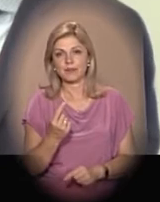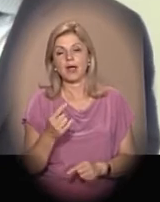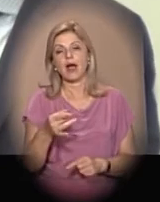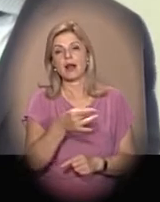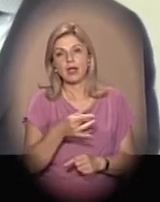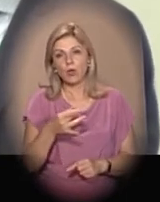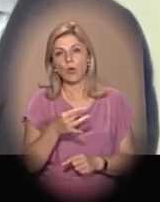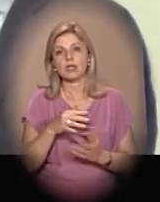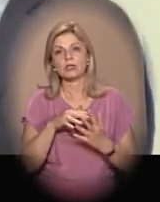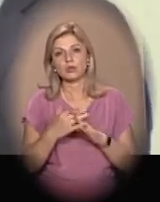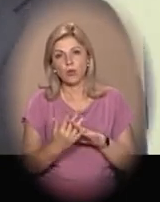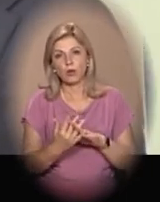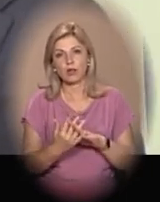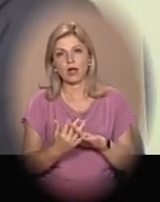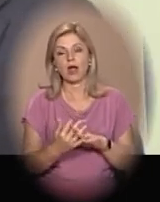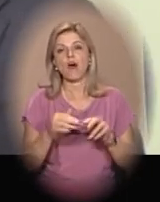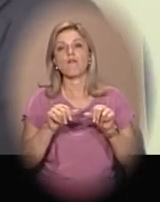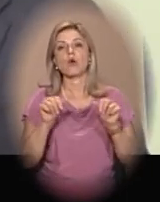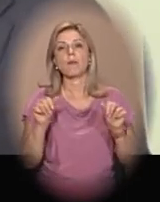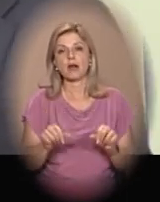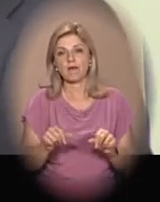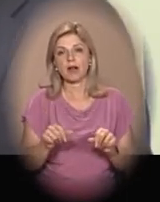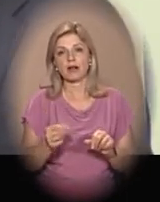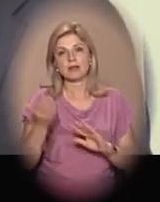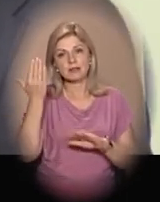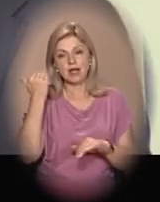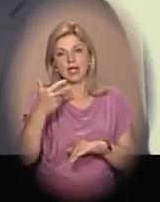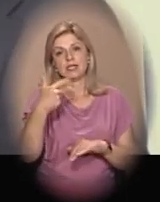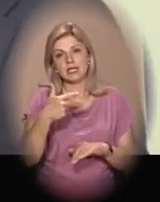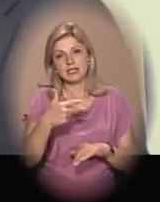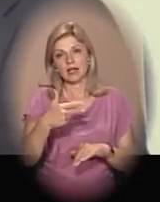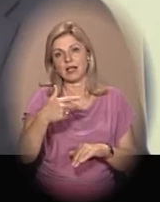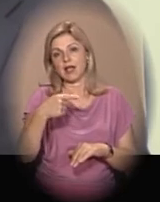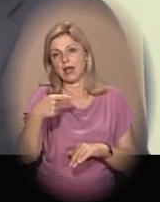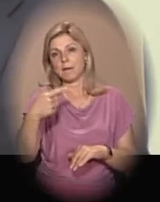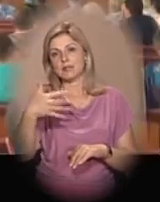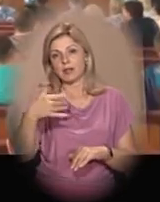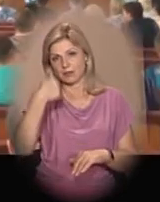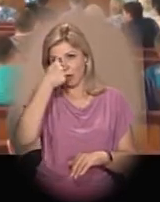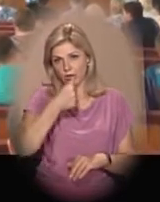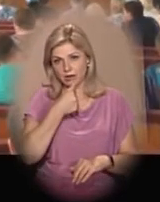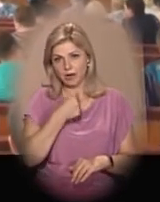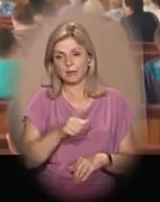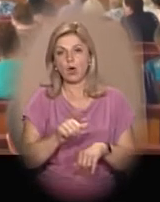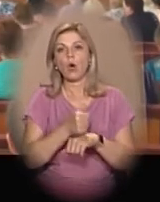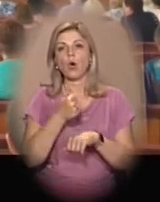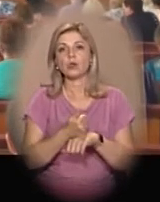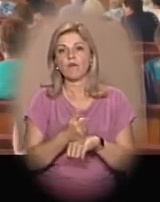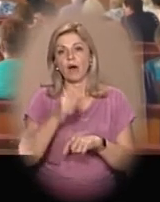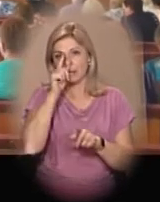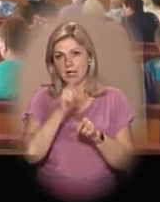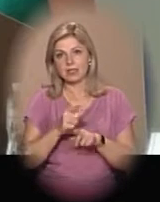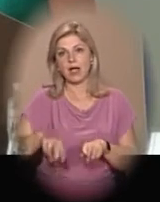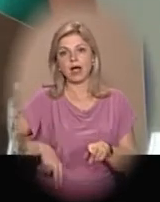райони, села, формувалися в 30-х, 50-х роках. Голова Братської